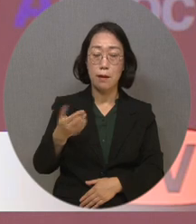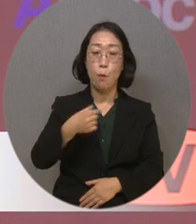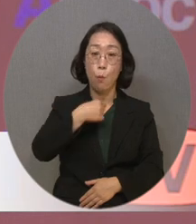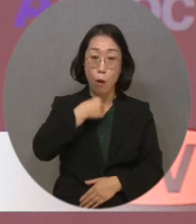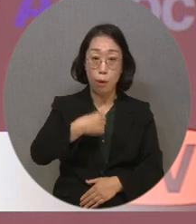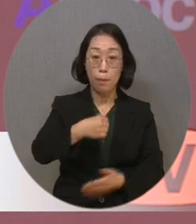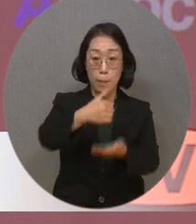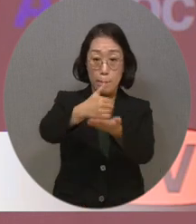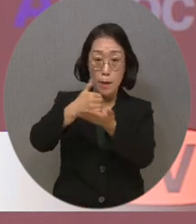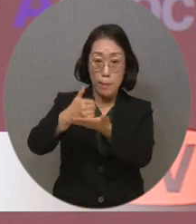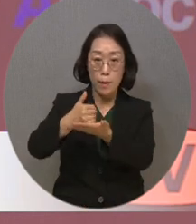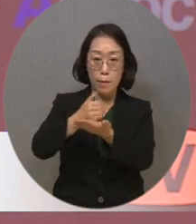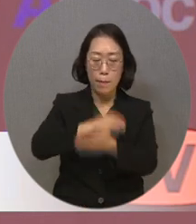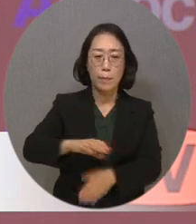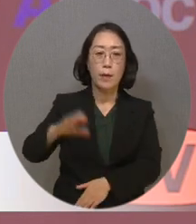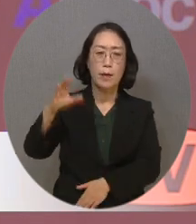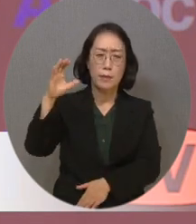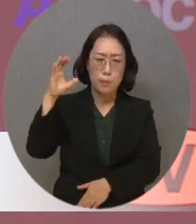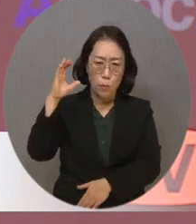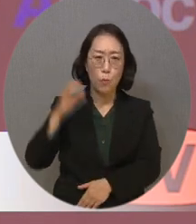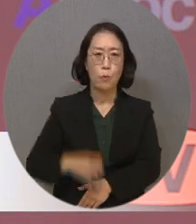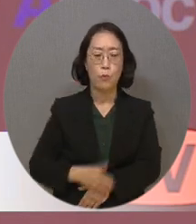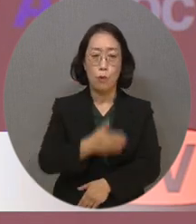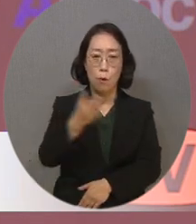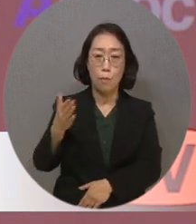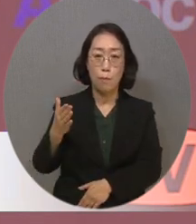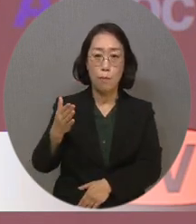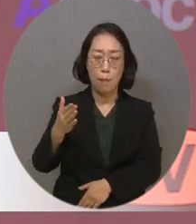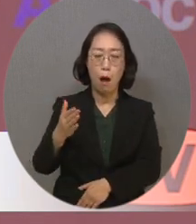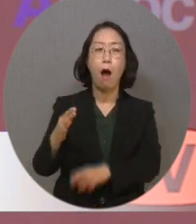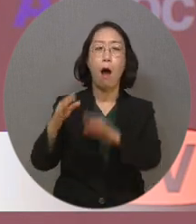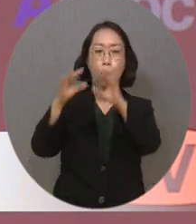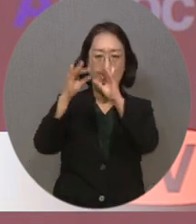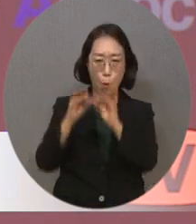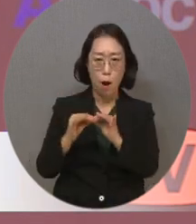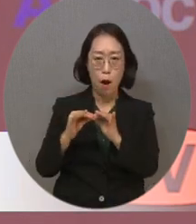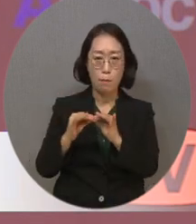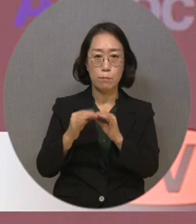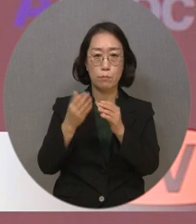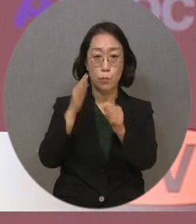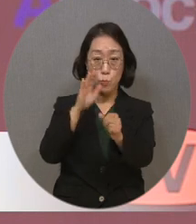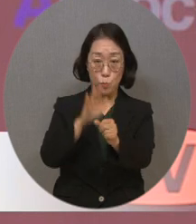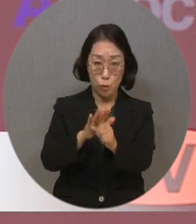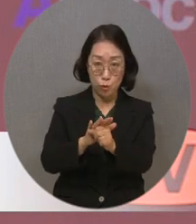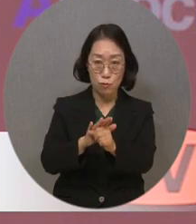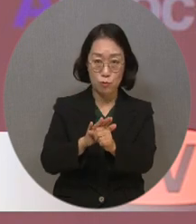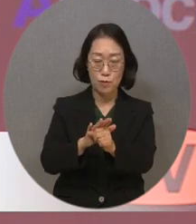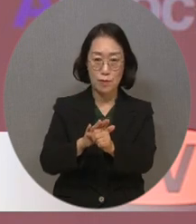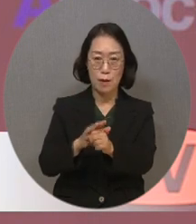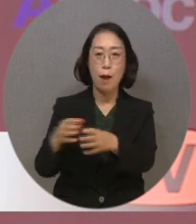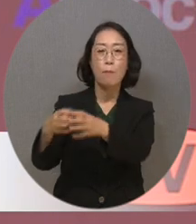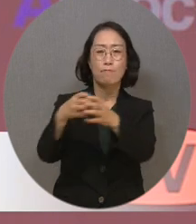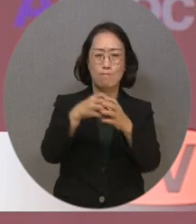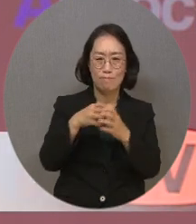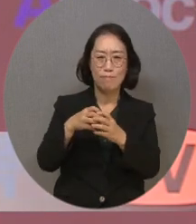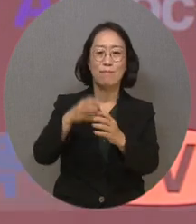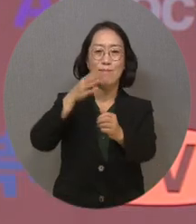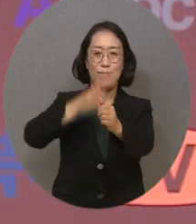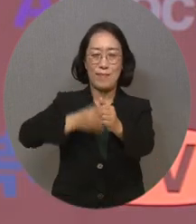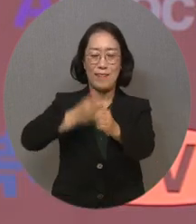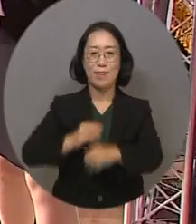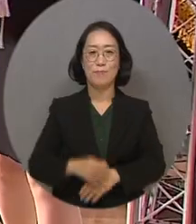그들의 목소리를 함께 여러분들께서 공감해 주시고 동참해 주실 간절하게